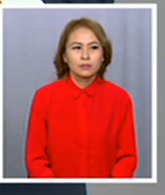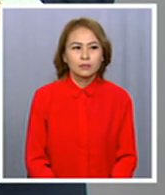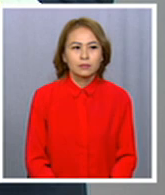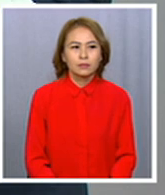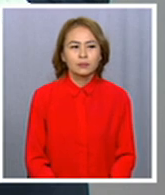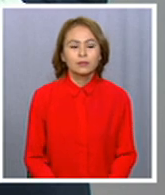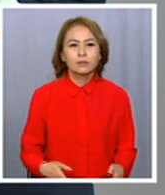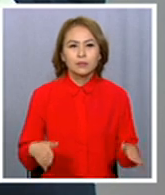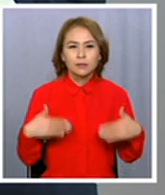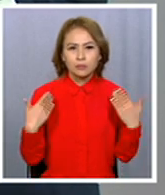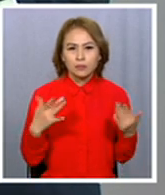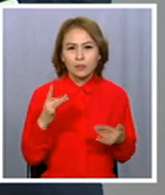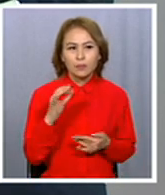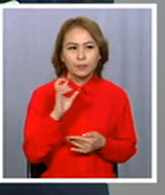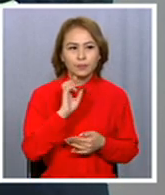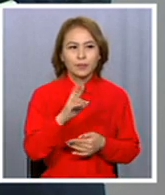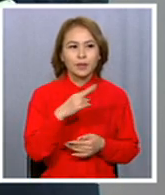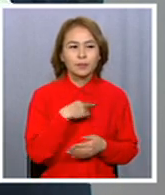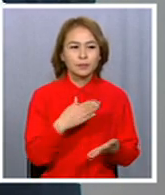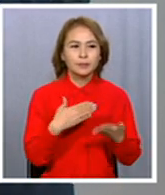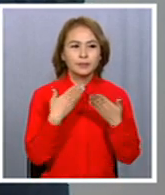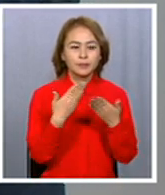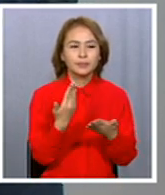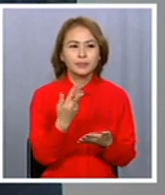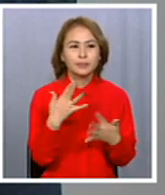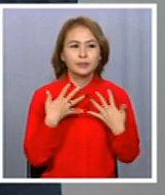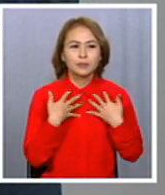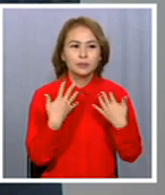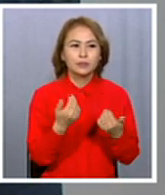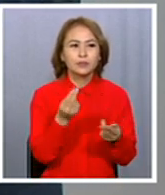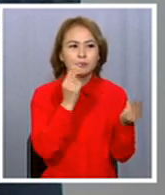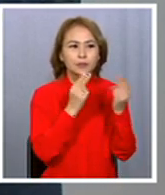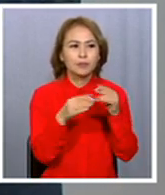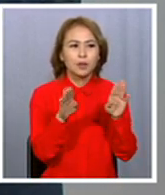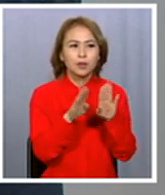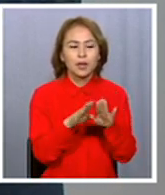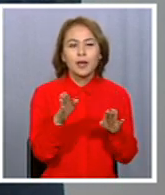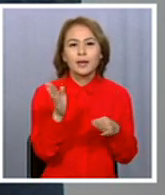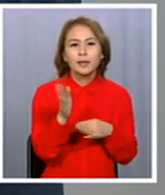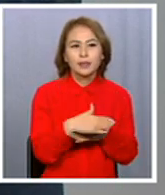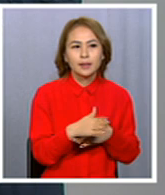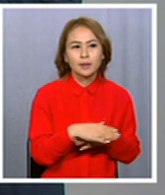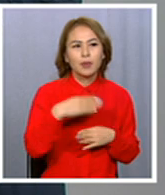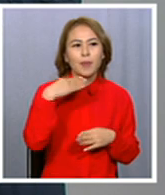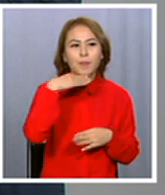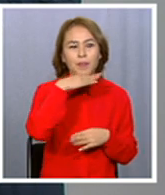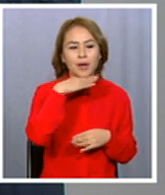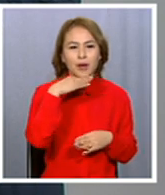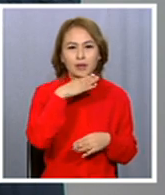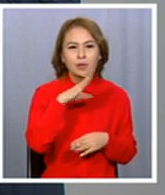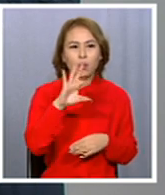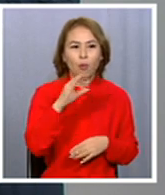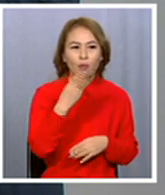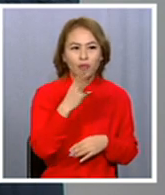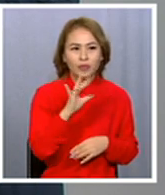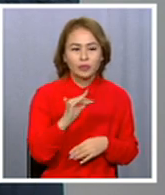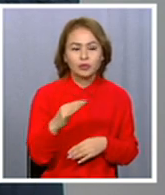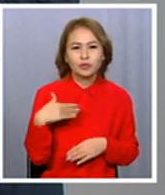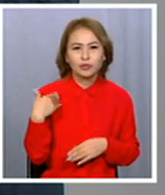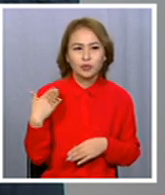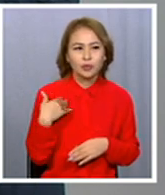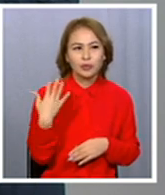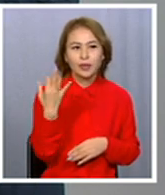Здравствуй, Робик! Я предлагаю тебе для здоровья употреблять такие продукты: рыба, мясо,